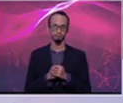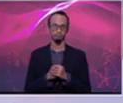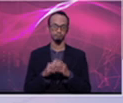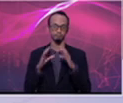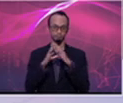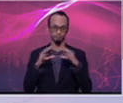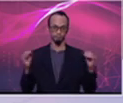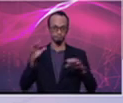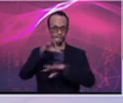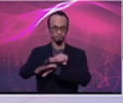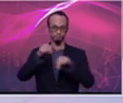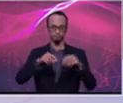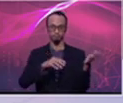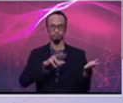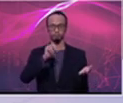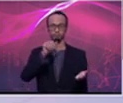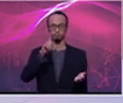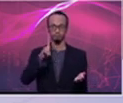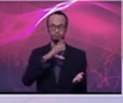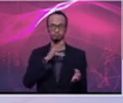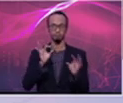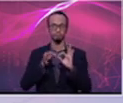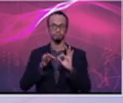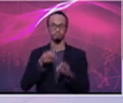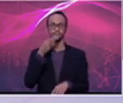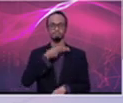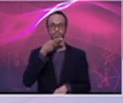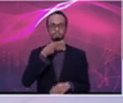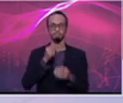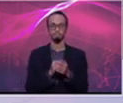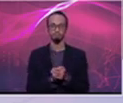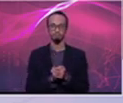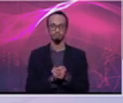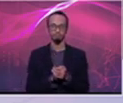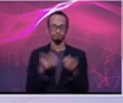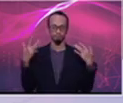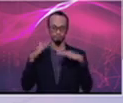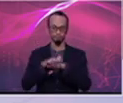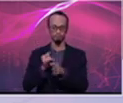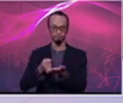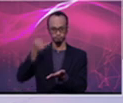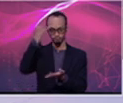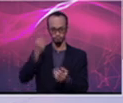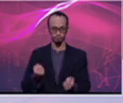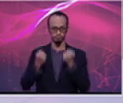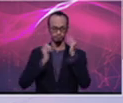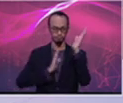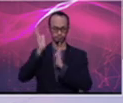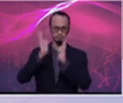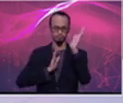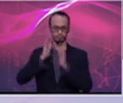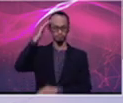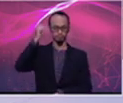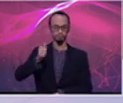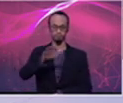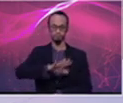baik sekian untuk malam ini saya nazirah syaringat dan jurubahasa isyarat Ahmad Hafiz azamuddin Satukan Umah dengan ilmu bagi memperkasa Malaysia Madan